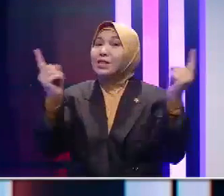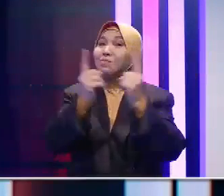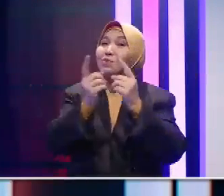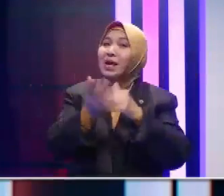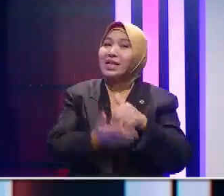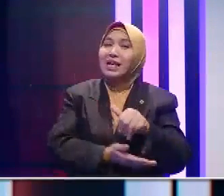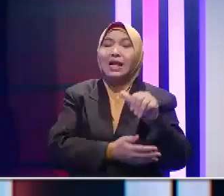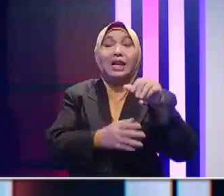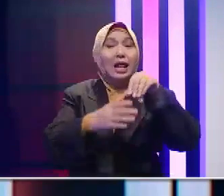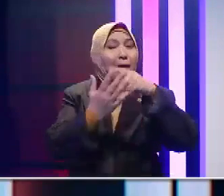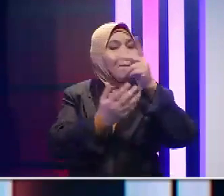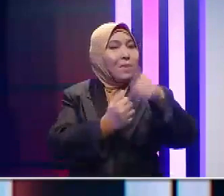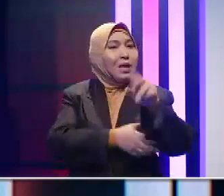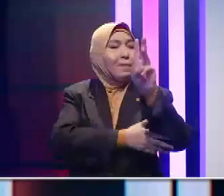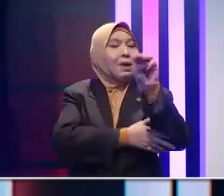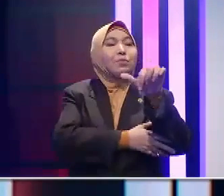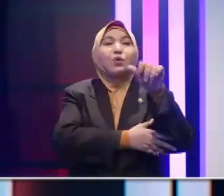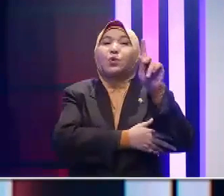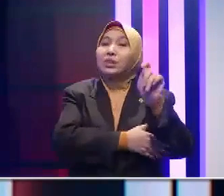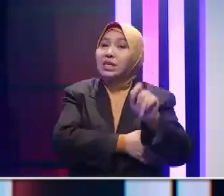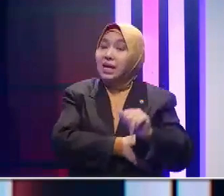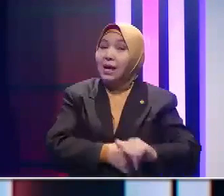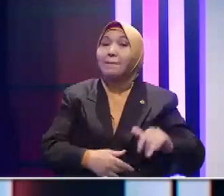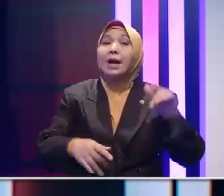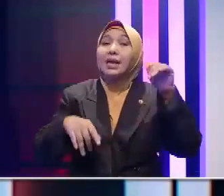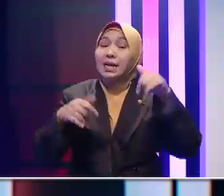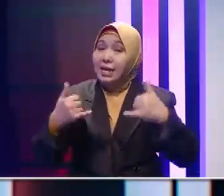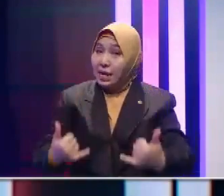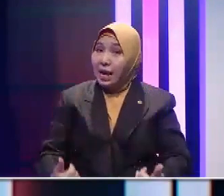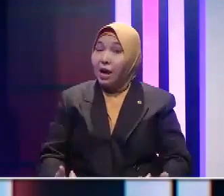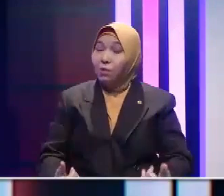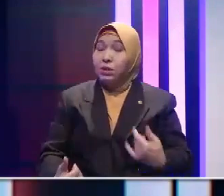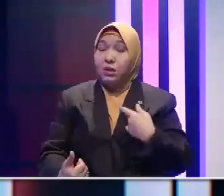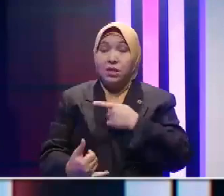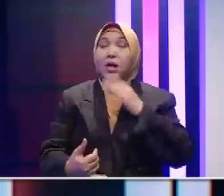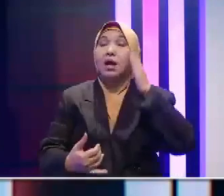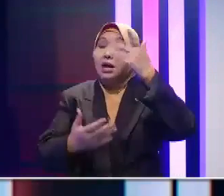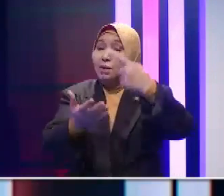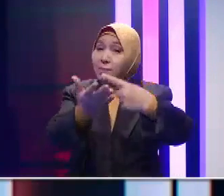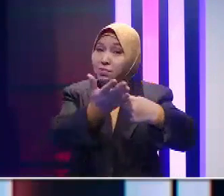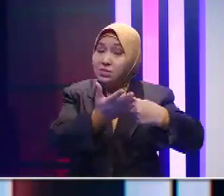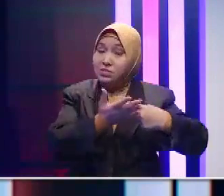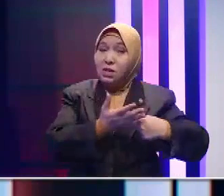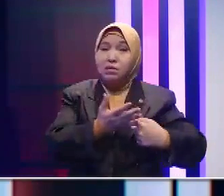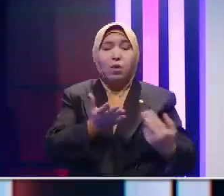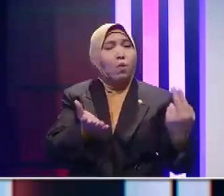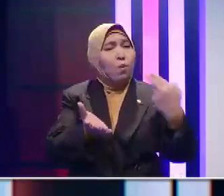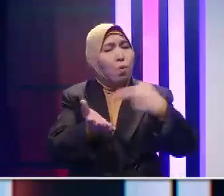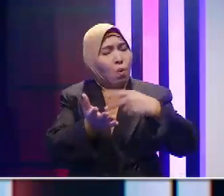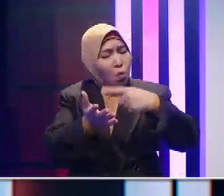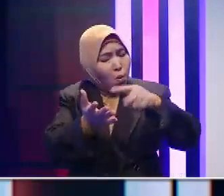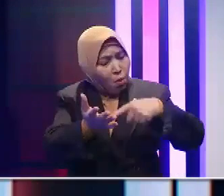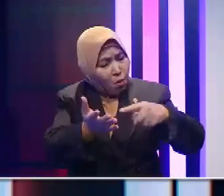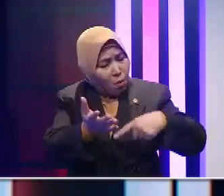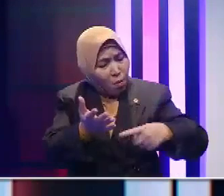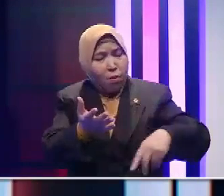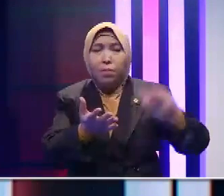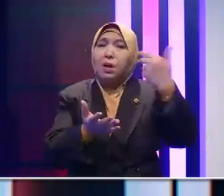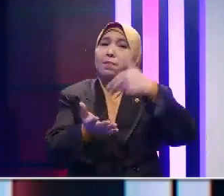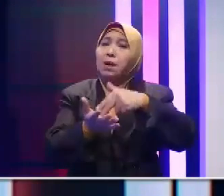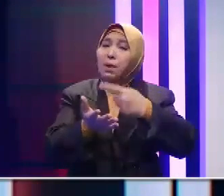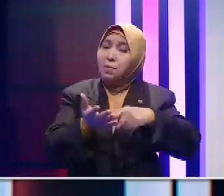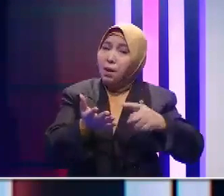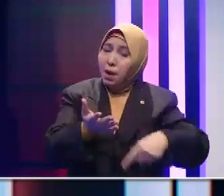dalam rancangan My Quran Time, yang mana pada episod kali ini kita akan membicarakan ulang kaji, sesi ulang kaji